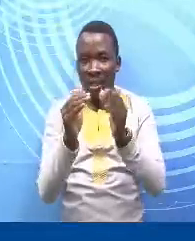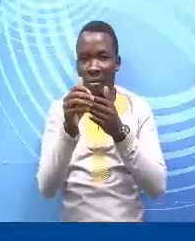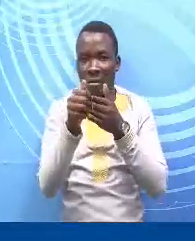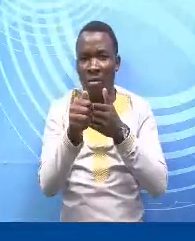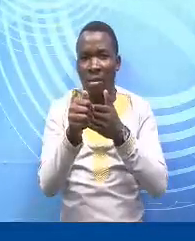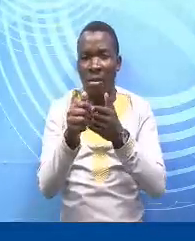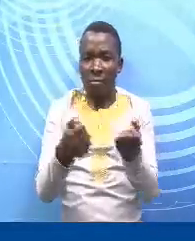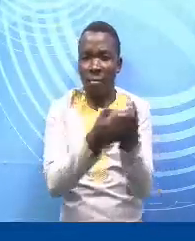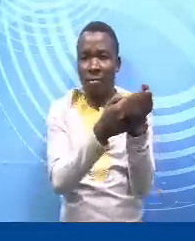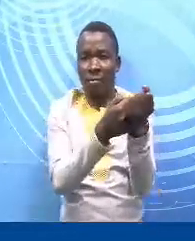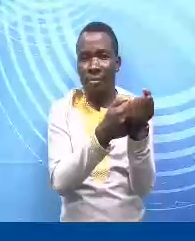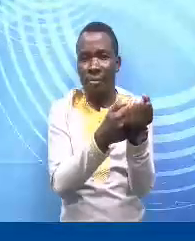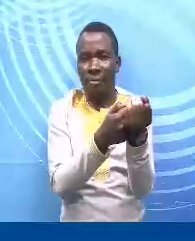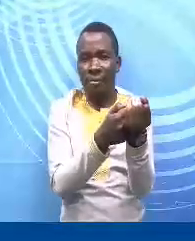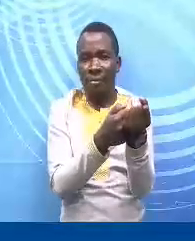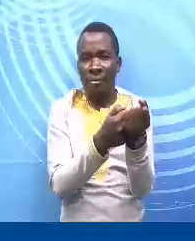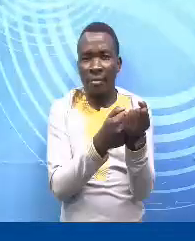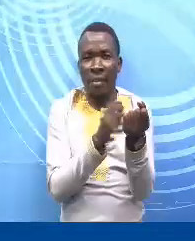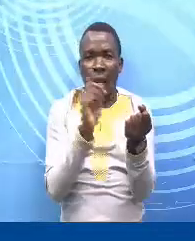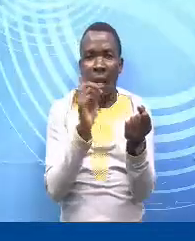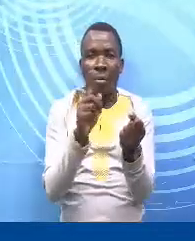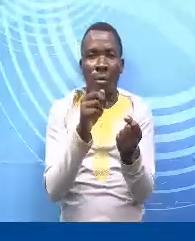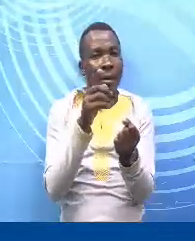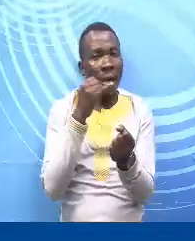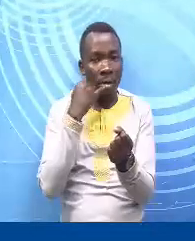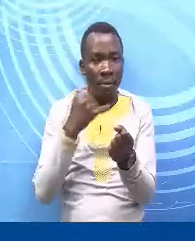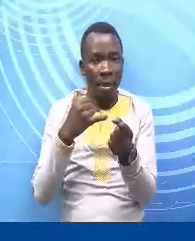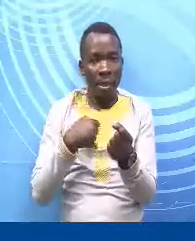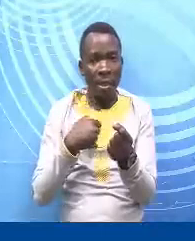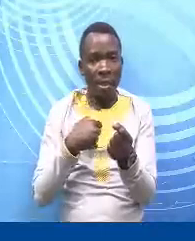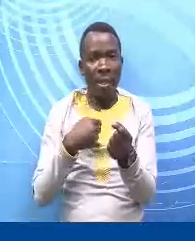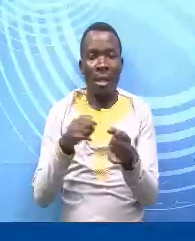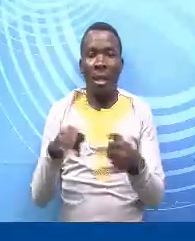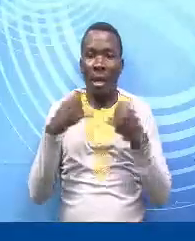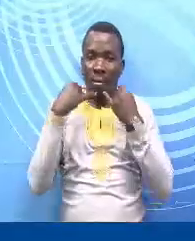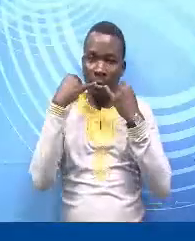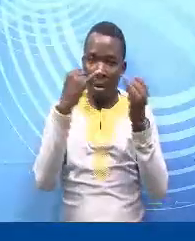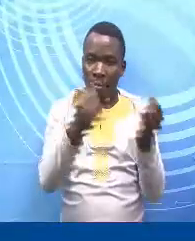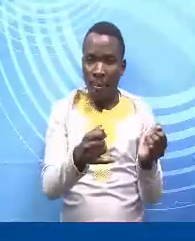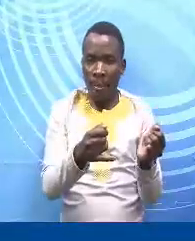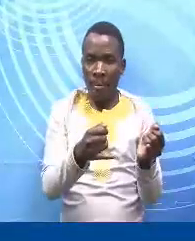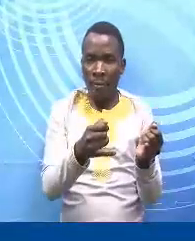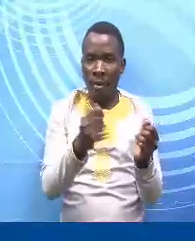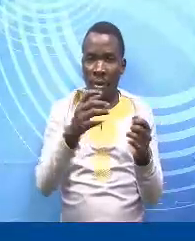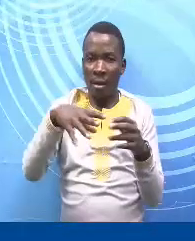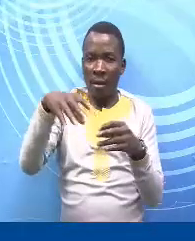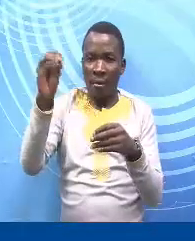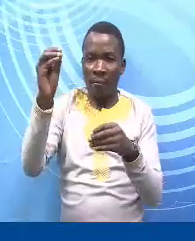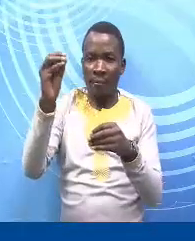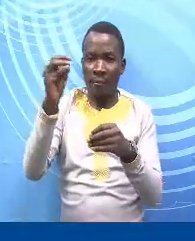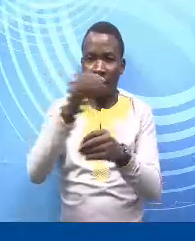icumi ryo ryabo ntabwo babimbwira ahubwo babimbwira ngo nimugende mujye mutubirana